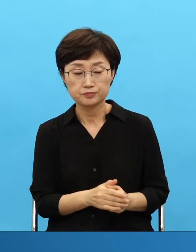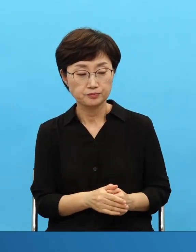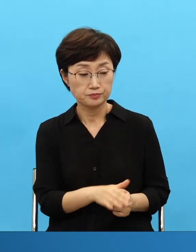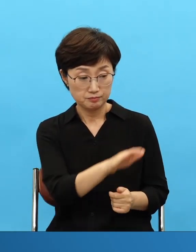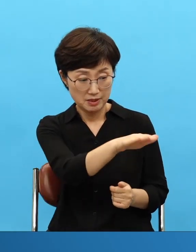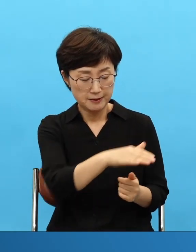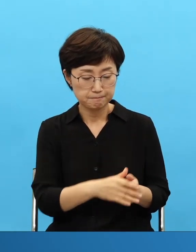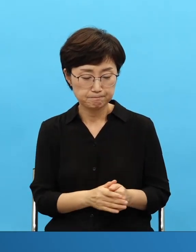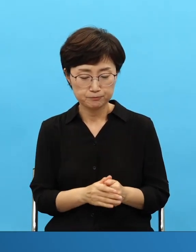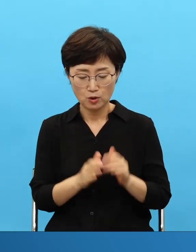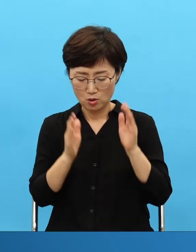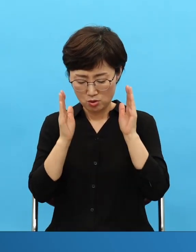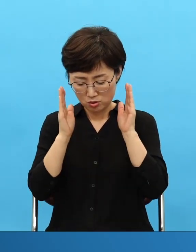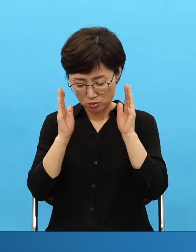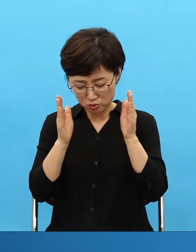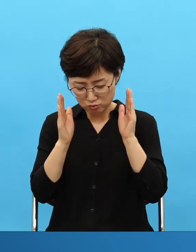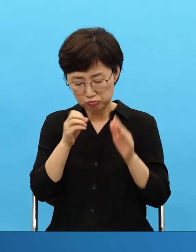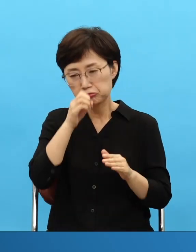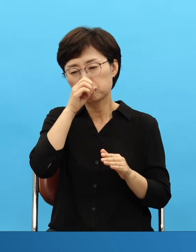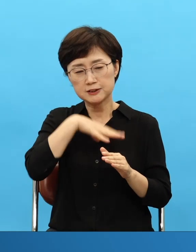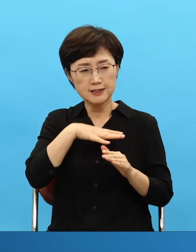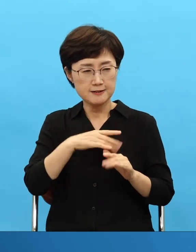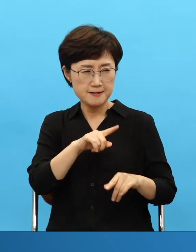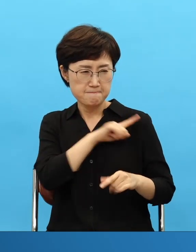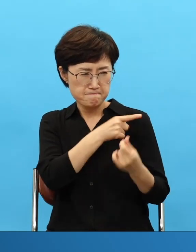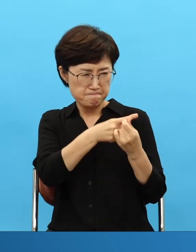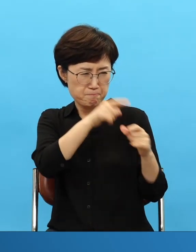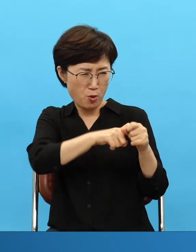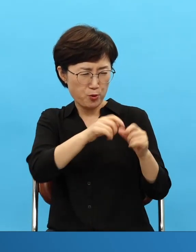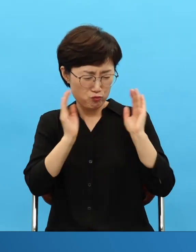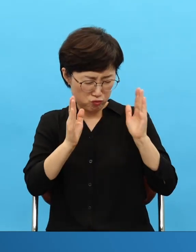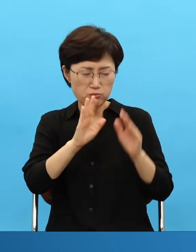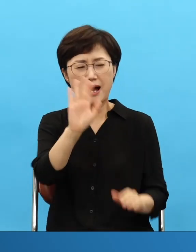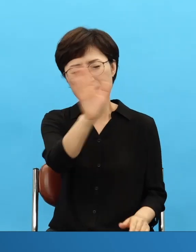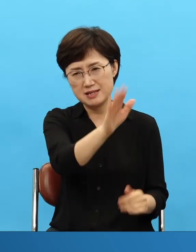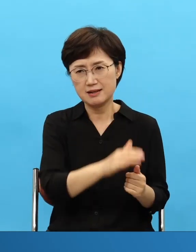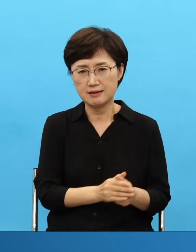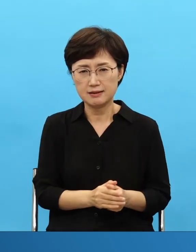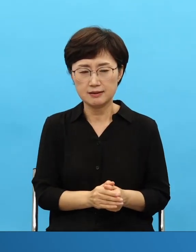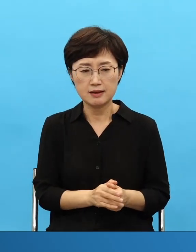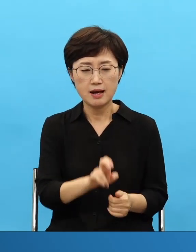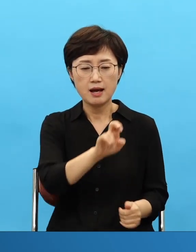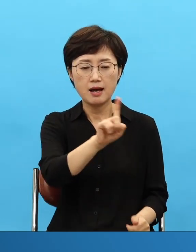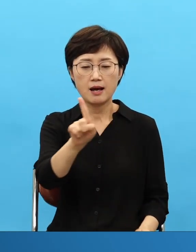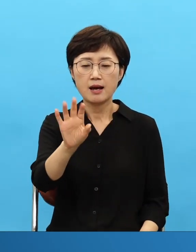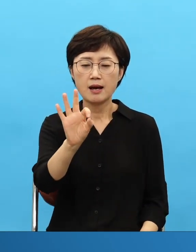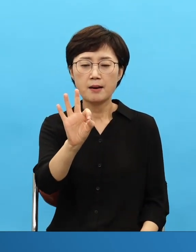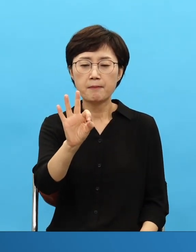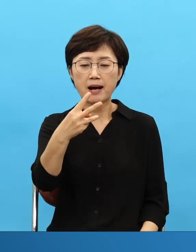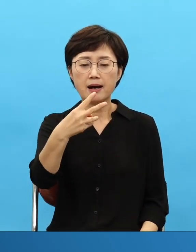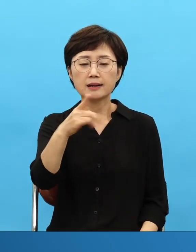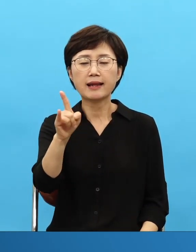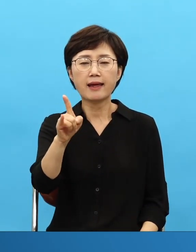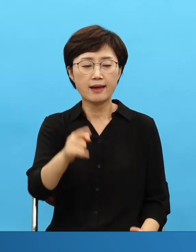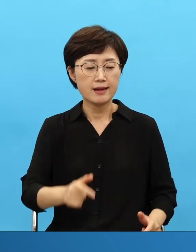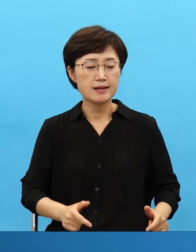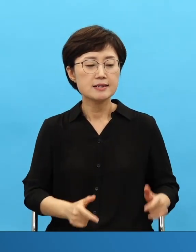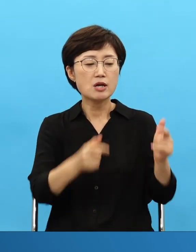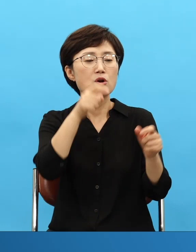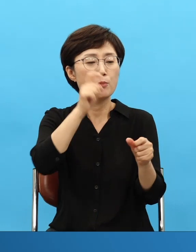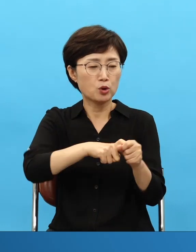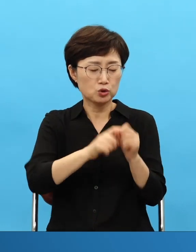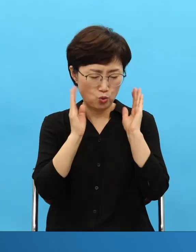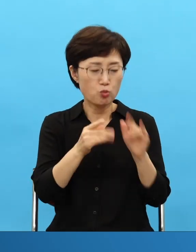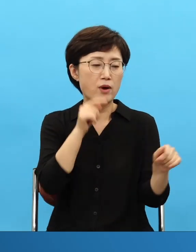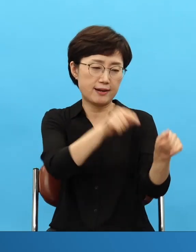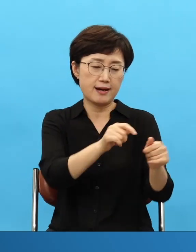공부 그냥 하지 말고 망대를 만들어라. Don't just study. Even in your academics, you must build up the